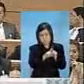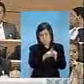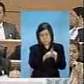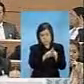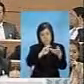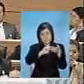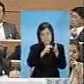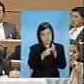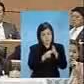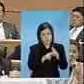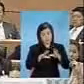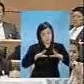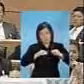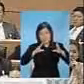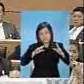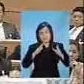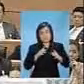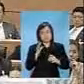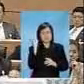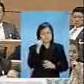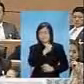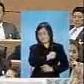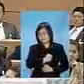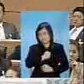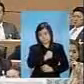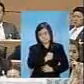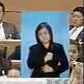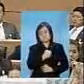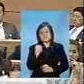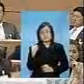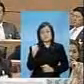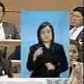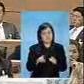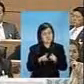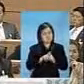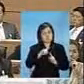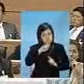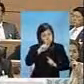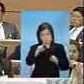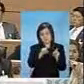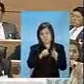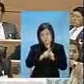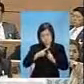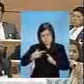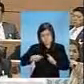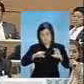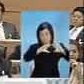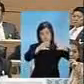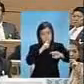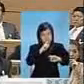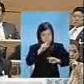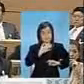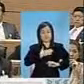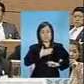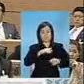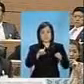วซึ่งความน่าเชื่อถือตรงนี้ผมเจ็บปวดและผมเองก็เคยถูกดำเนินคดีจากสำนักงานอัยการสูงสุดหลายคดีแต่วันนี้ผมต้องปก